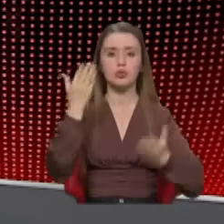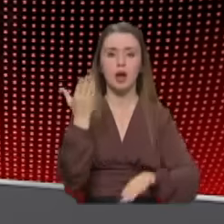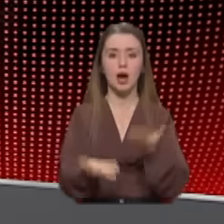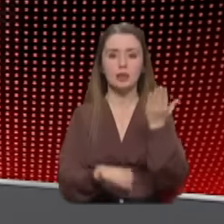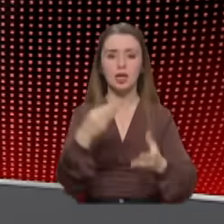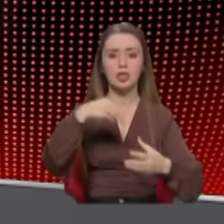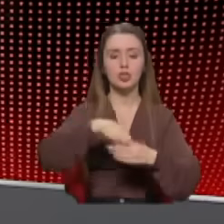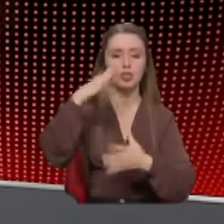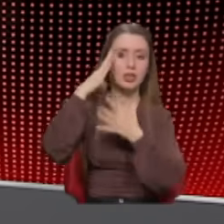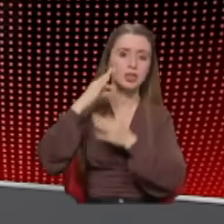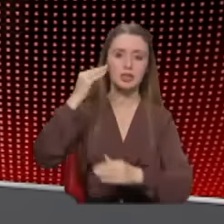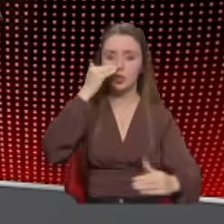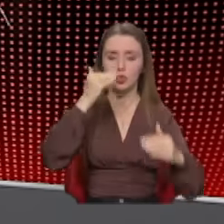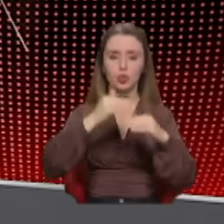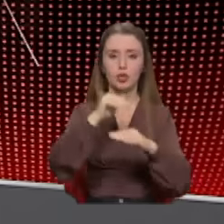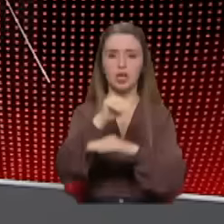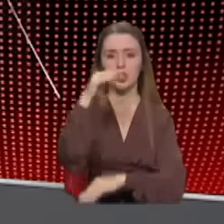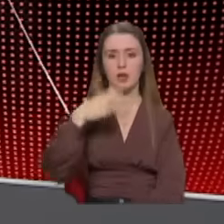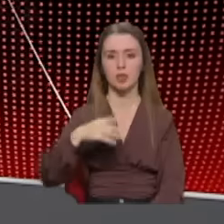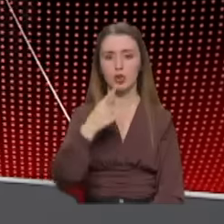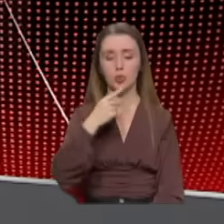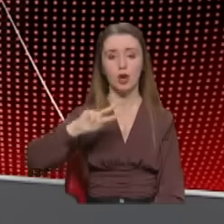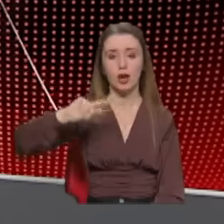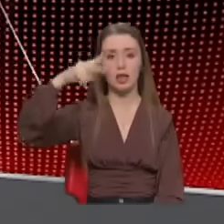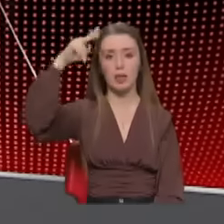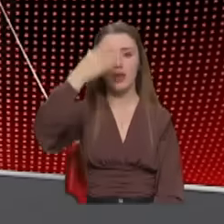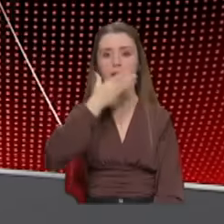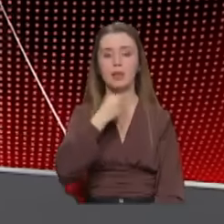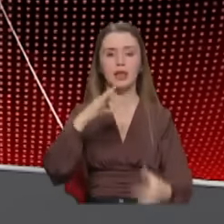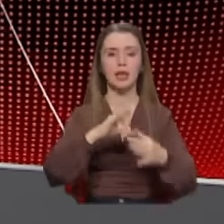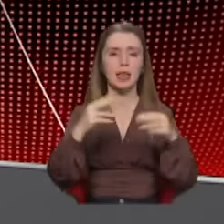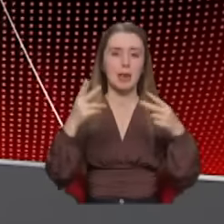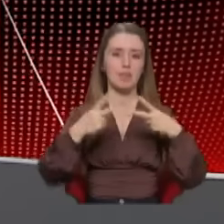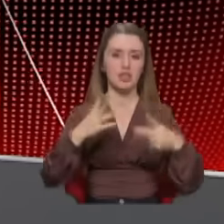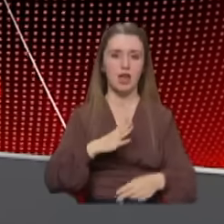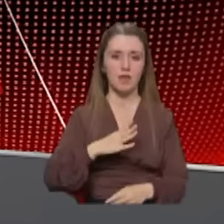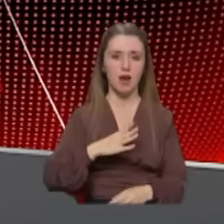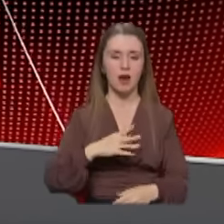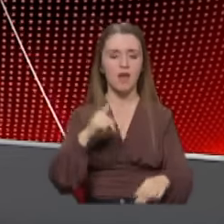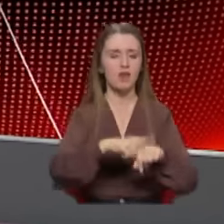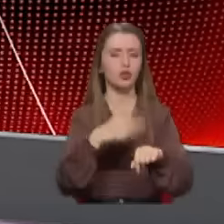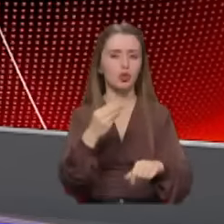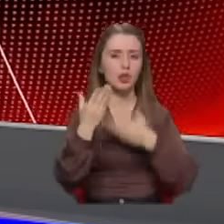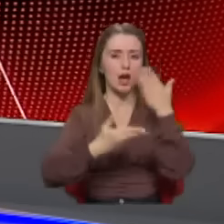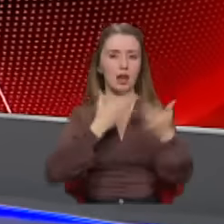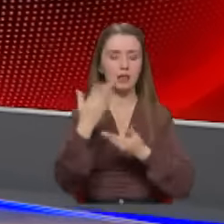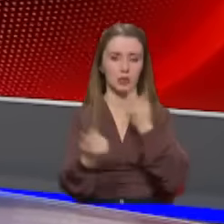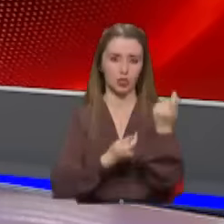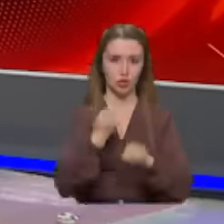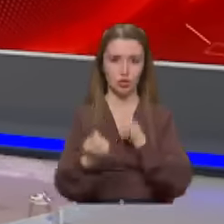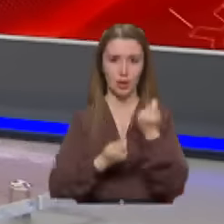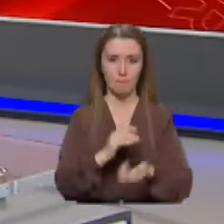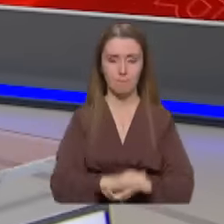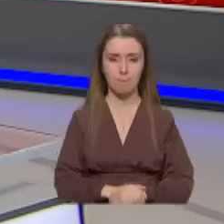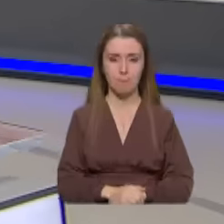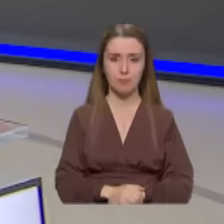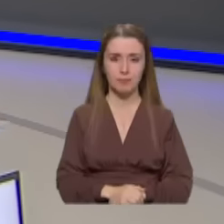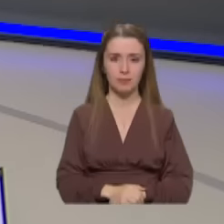bir yaşam istiyorum diyor. Kademeli emeklilikle ilgili mesajlar var. Vakit bulursam aktarmaya çalışacağım.